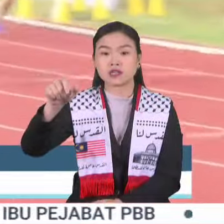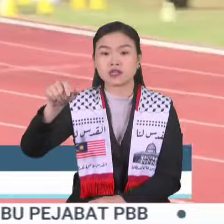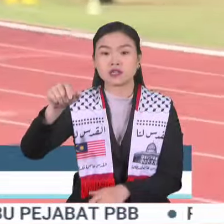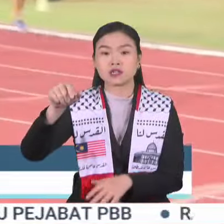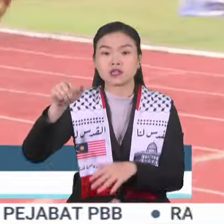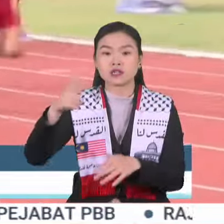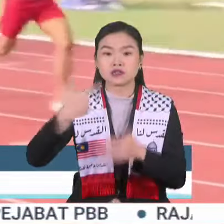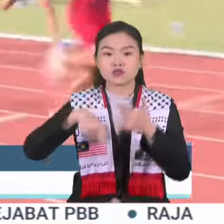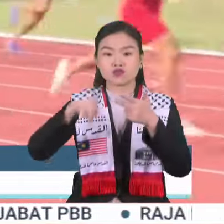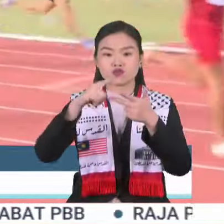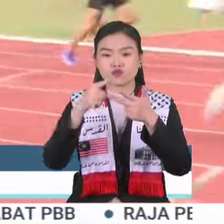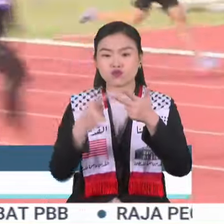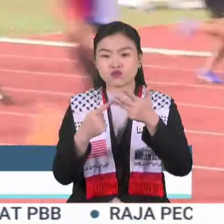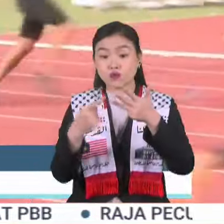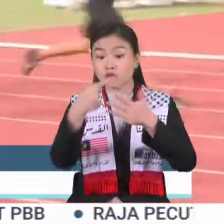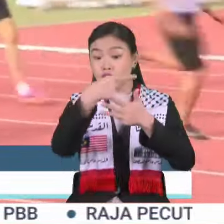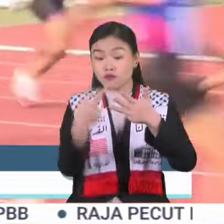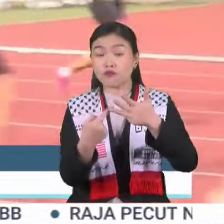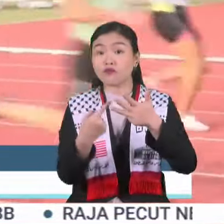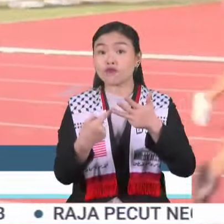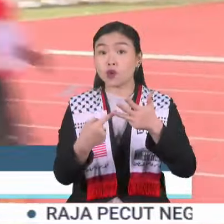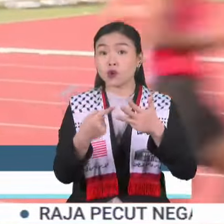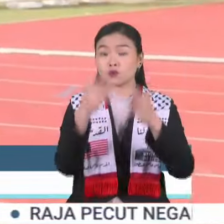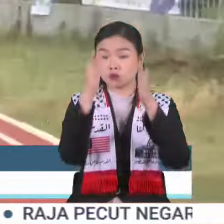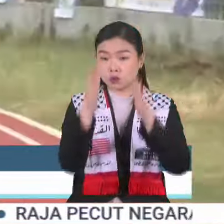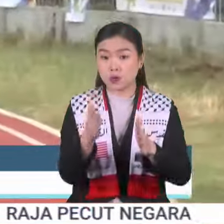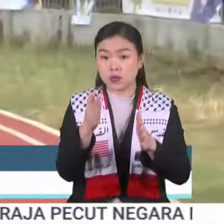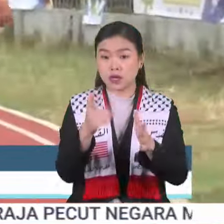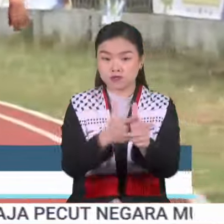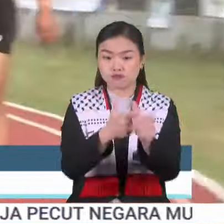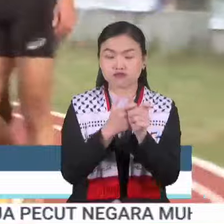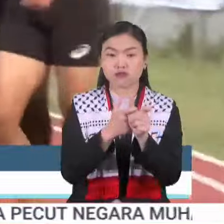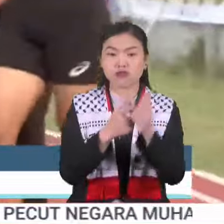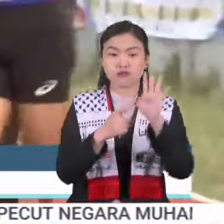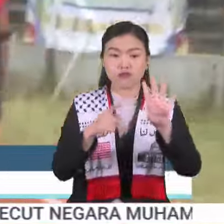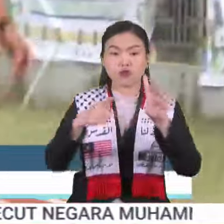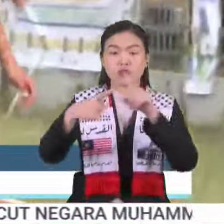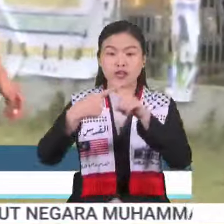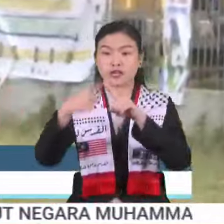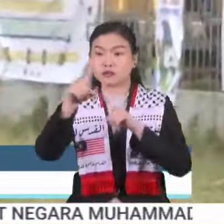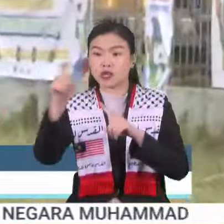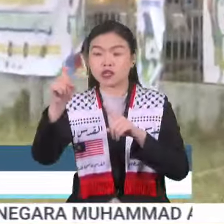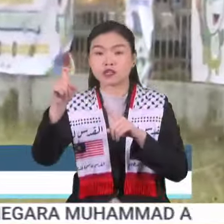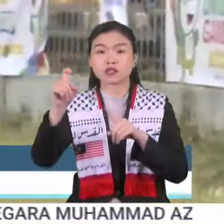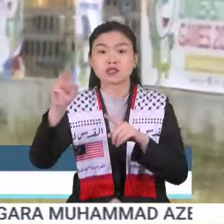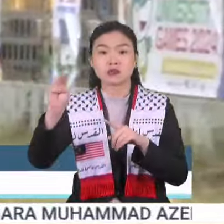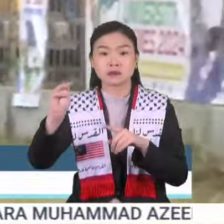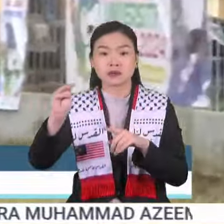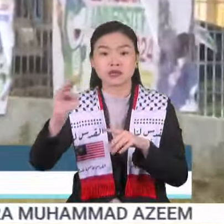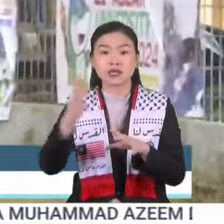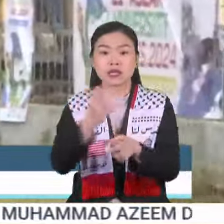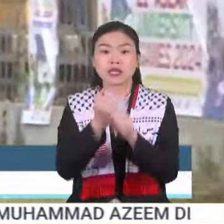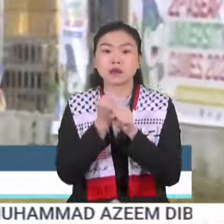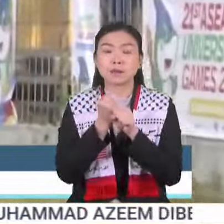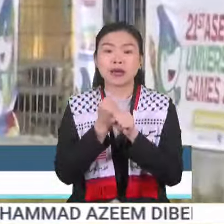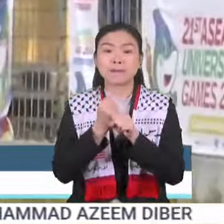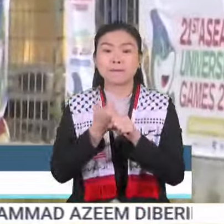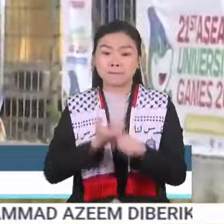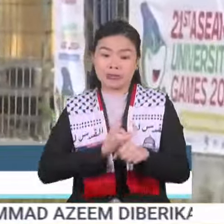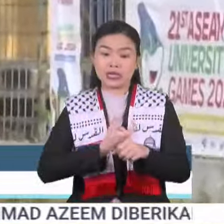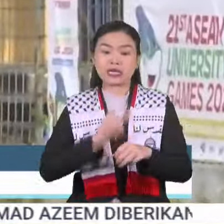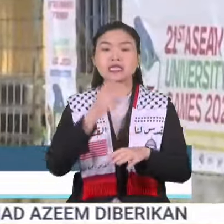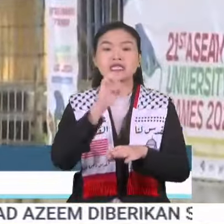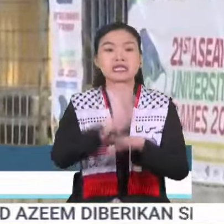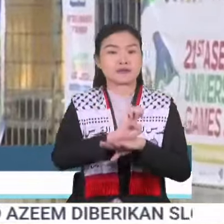Alif Iman Muhammad Fahmi dan Muhammad Raimi Mustafa Kamal melengkapkan empat pingat emas olahraga pada hari ini dengan